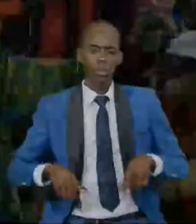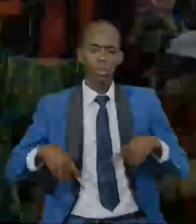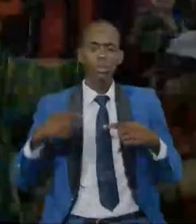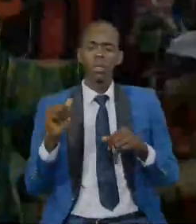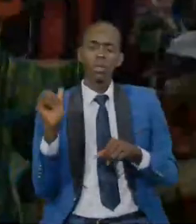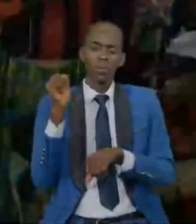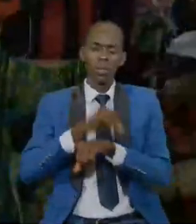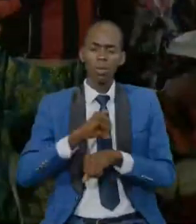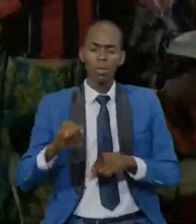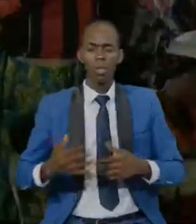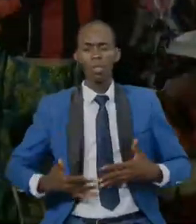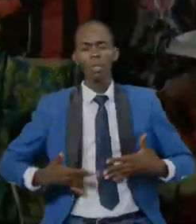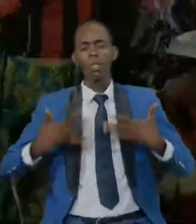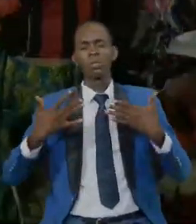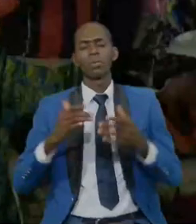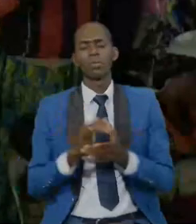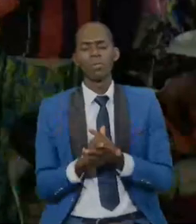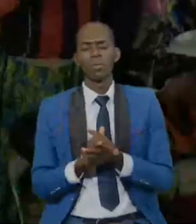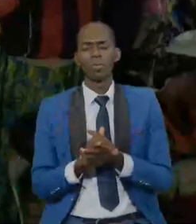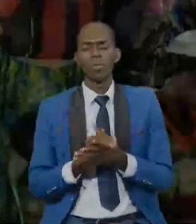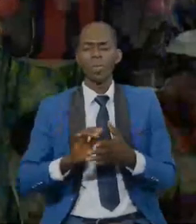Accorde le pouvoir de mener une vie